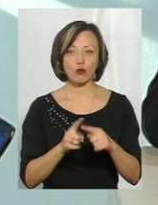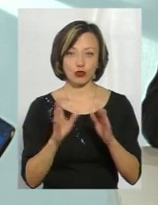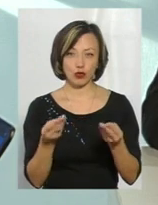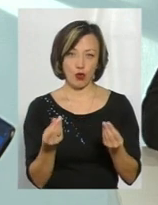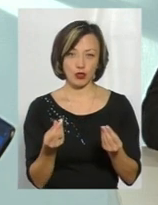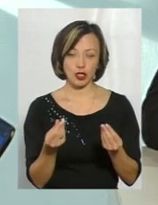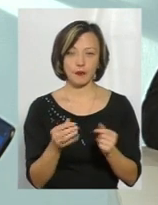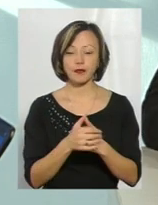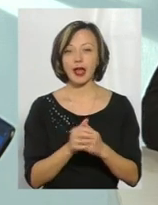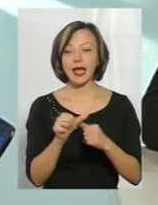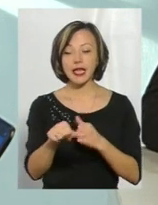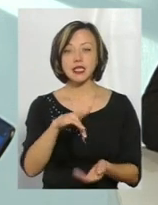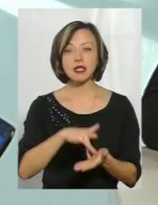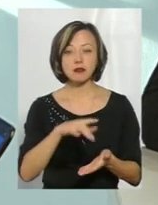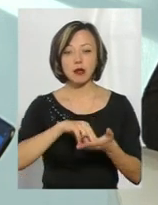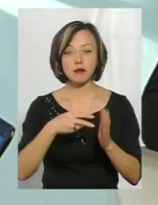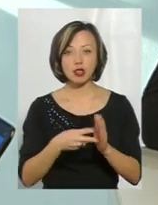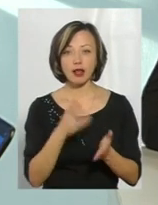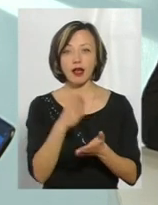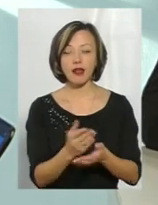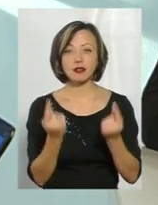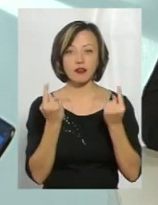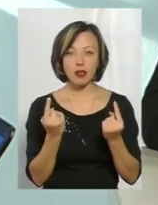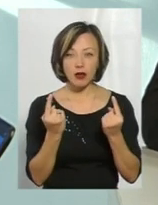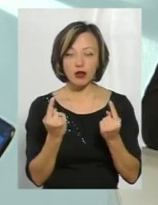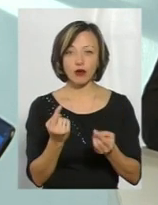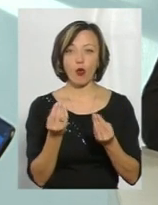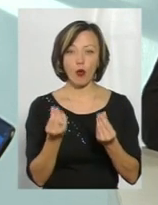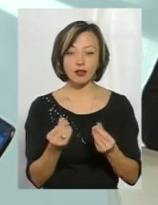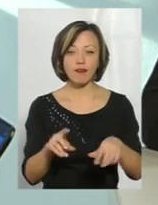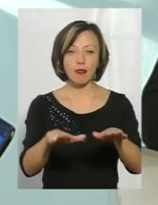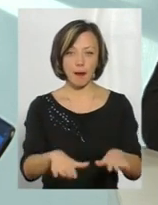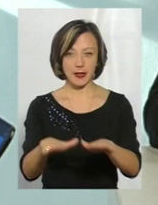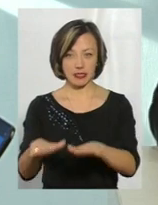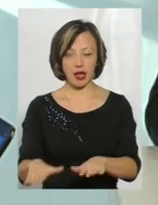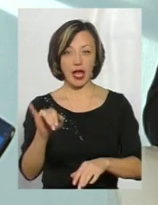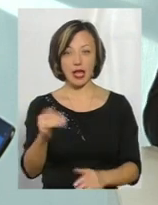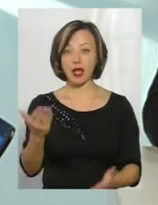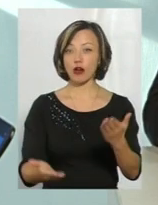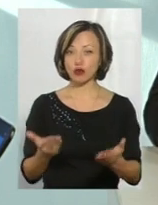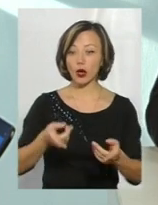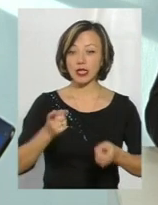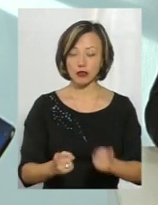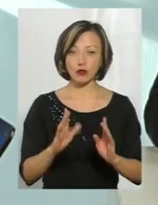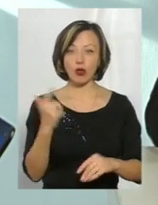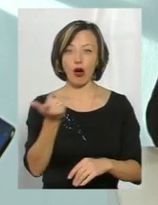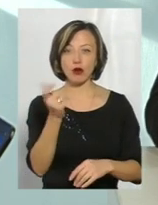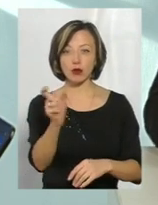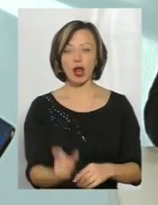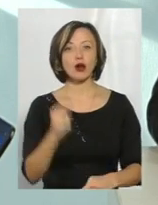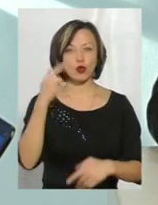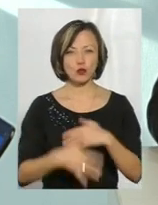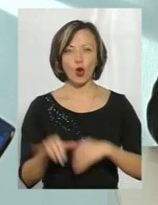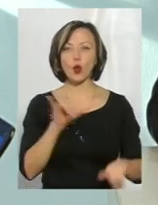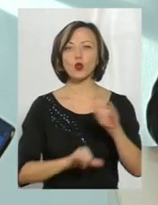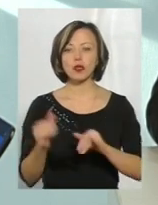Тому що децентралізація передбачає наявність великої значення коштів на місцях. І якщо дійсно, як кажуть, буде господарник, який розуміє,